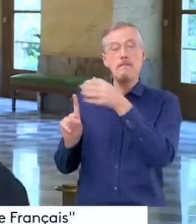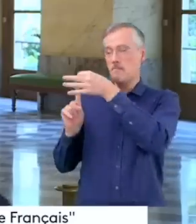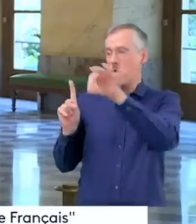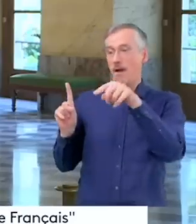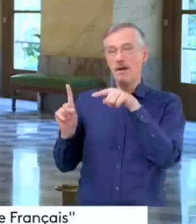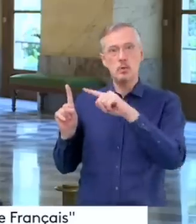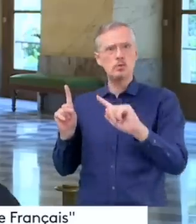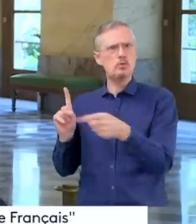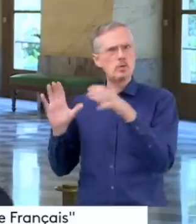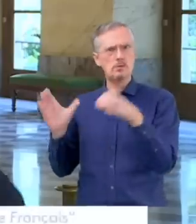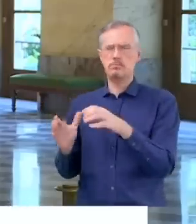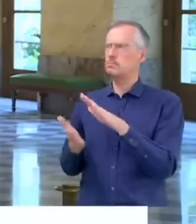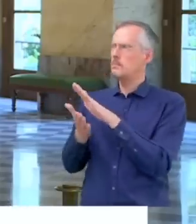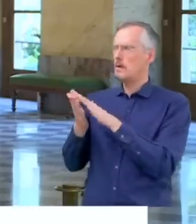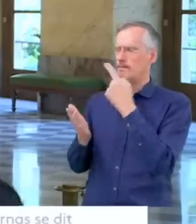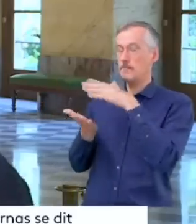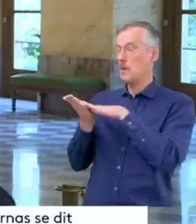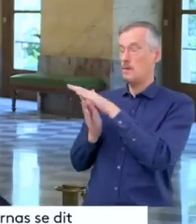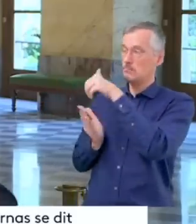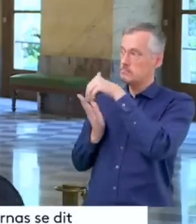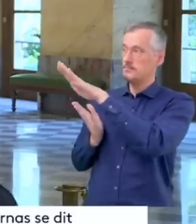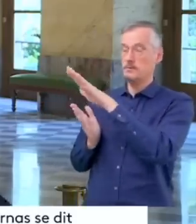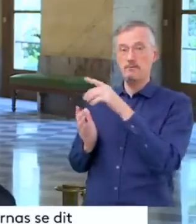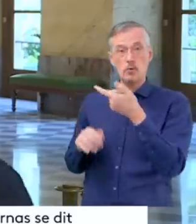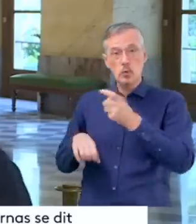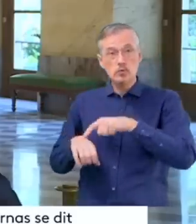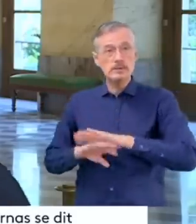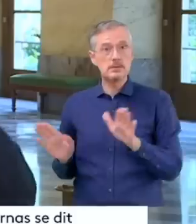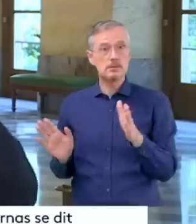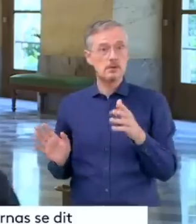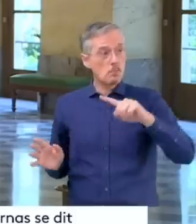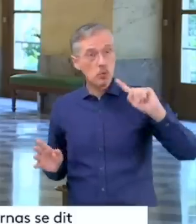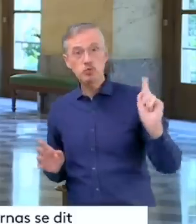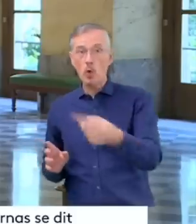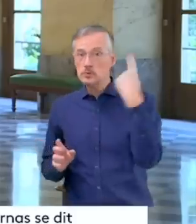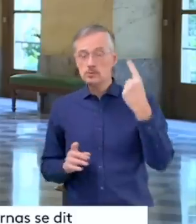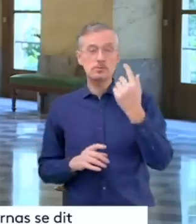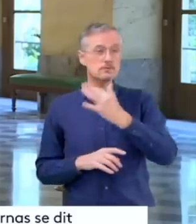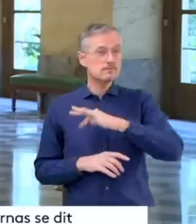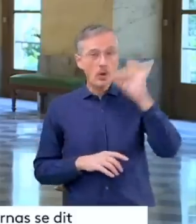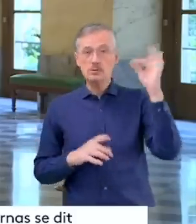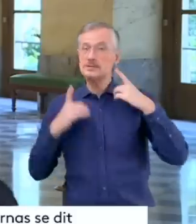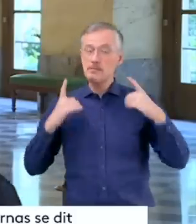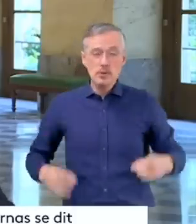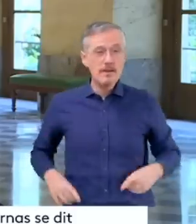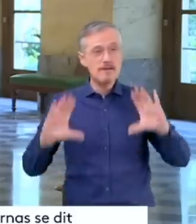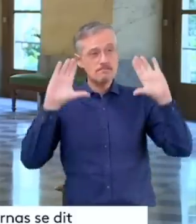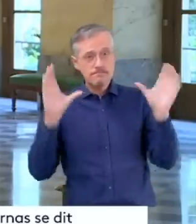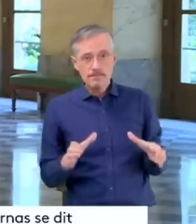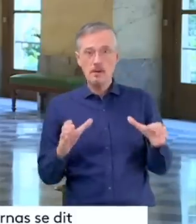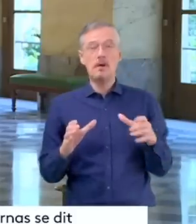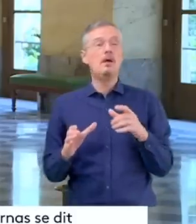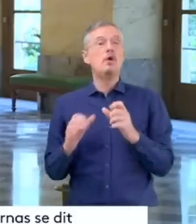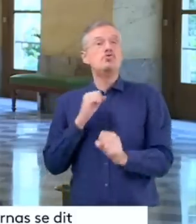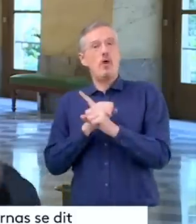dû immédiatement lui demander de partir. Lui demander de partir parce que c'était ce que demandait la représentation nationale dans son ensemble, exception faite du